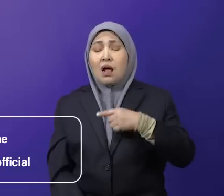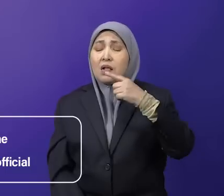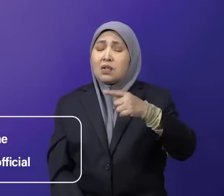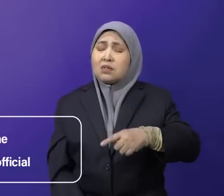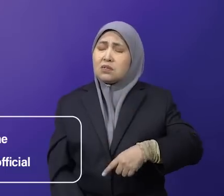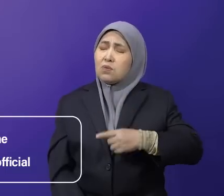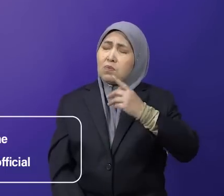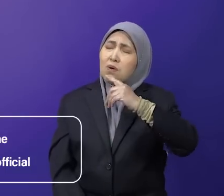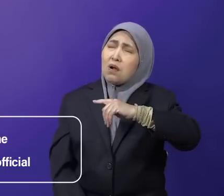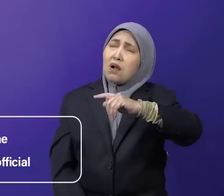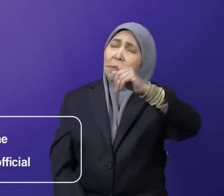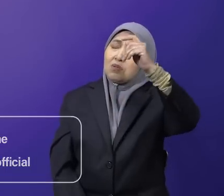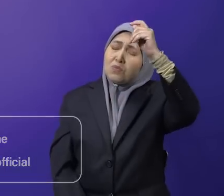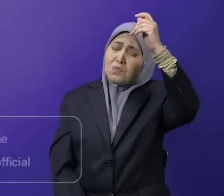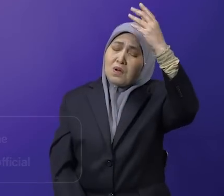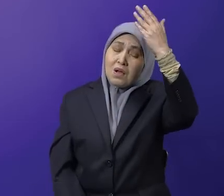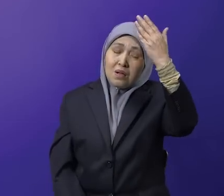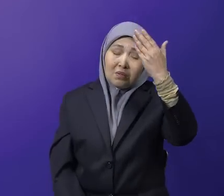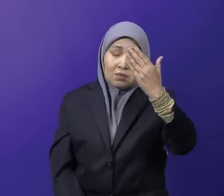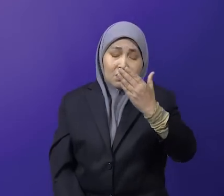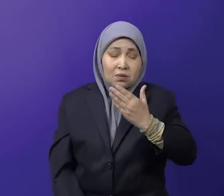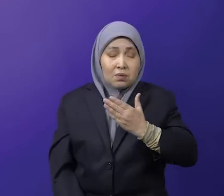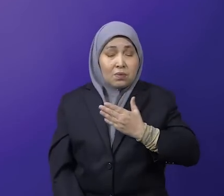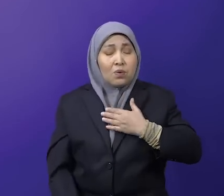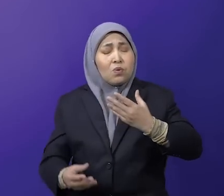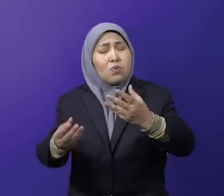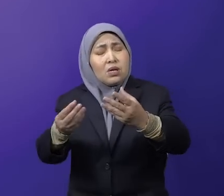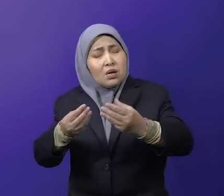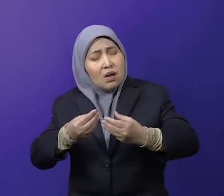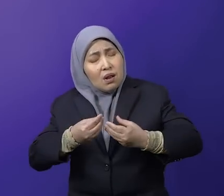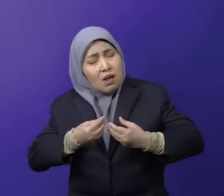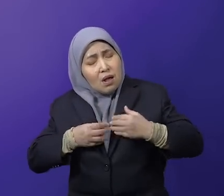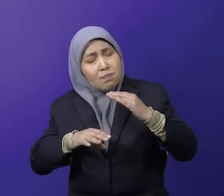Qala Rabbi habli min